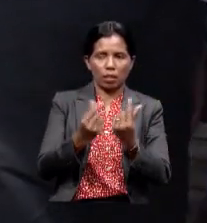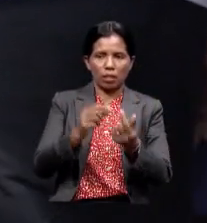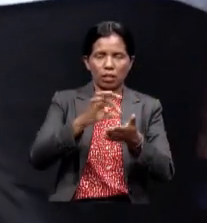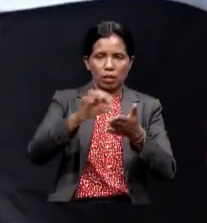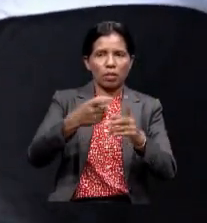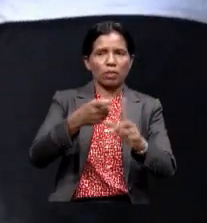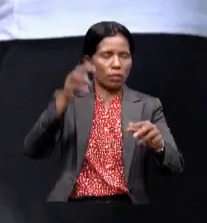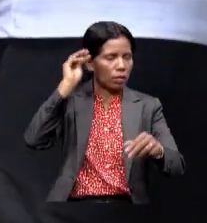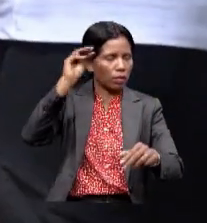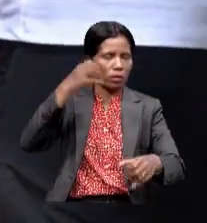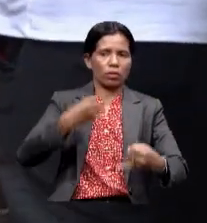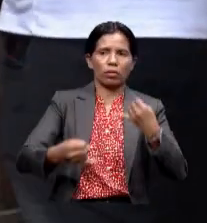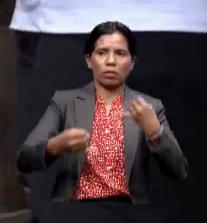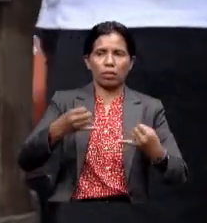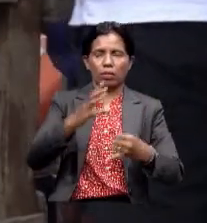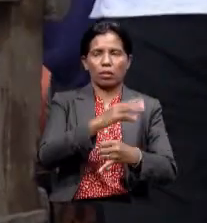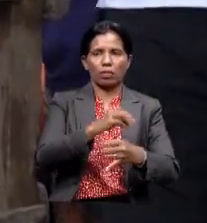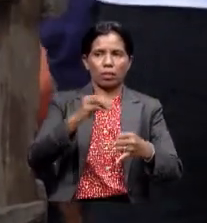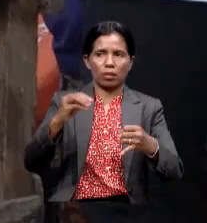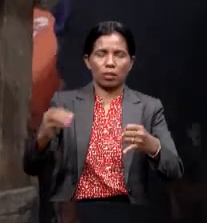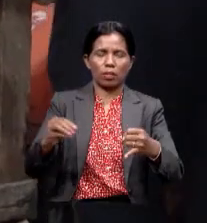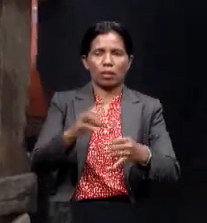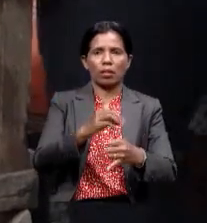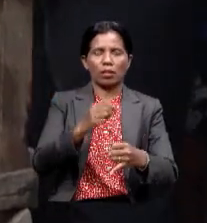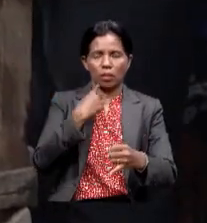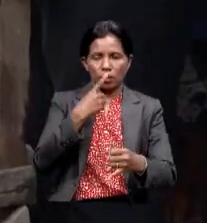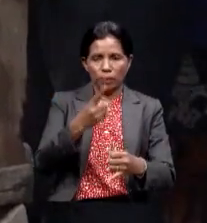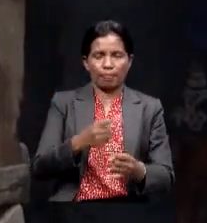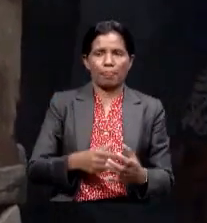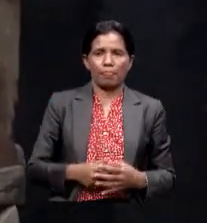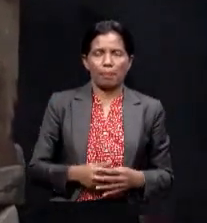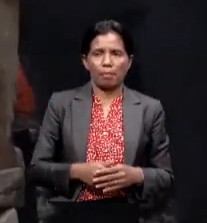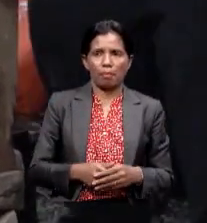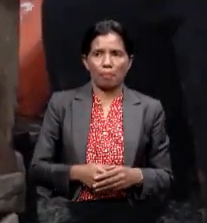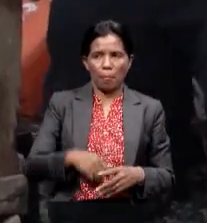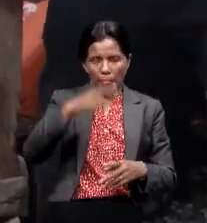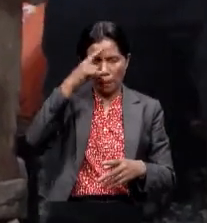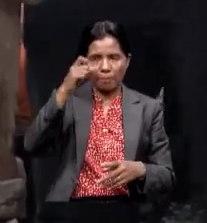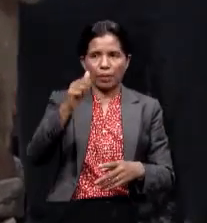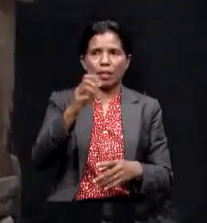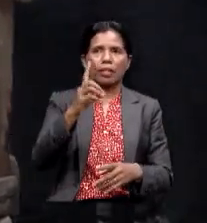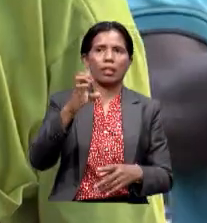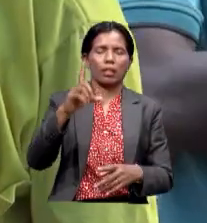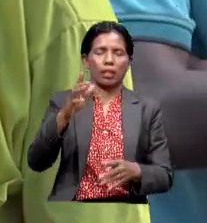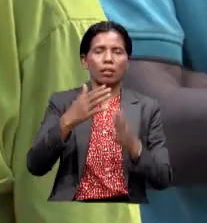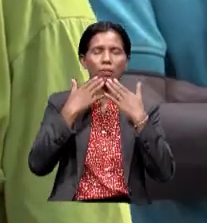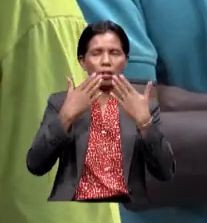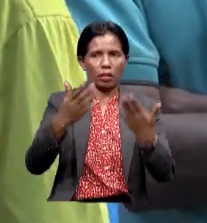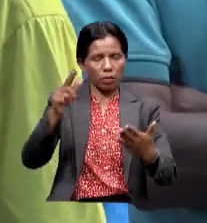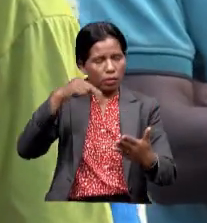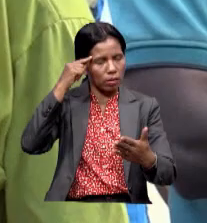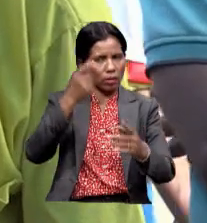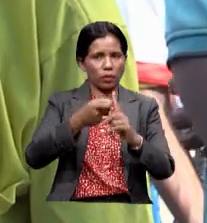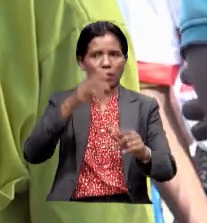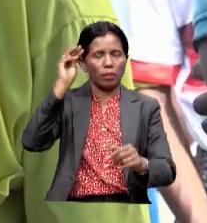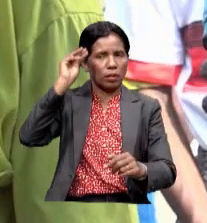Ministério de Justiça no ekipa registro civil notariado raiwa identifica. Tambah ne, Adiolinda ni inang amang agradece ba governo li husi Ministério